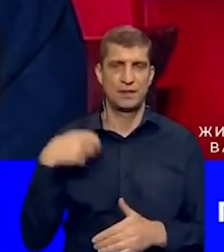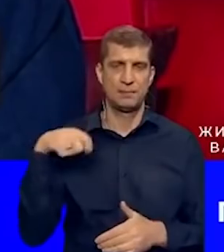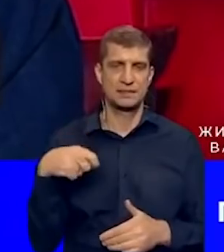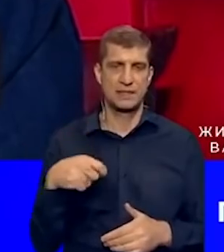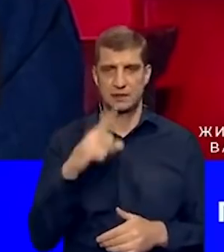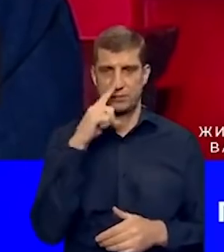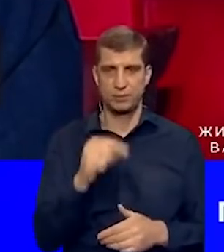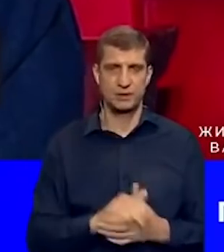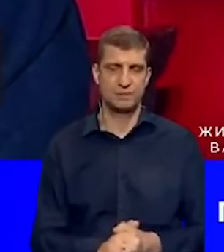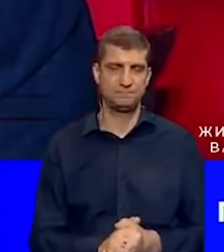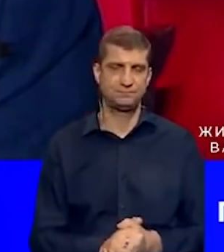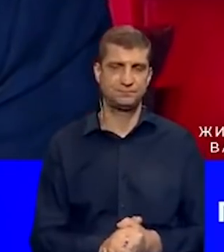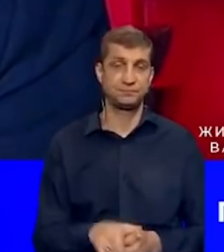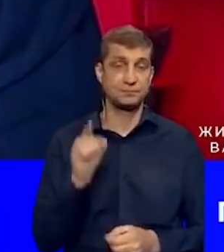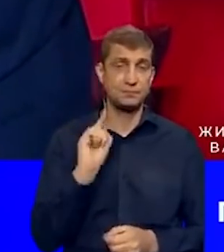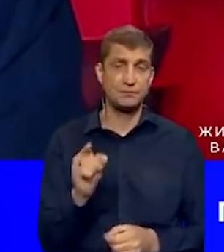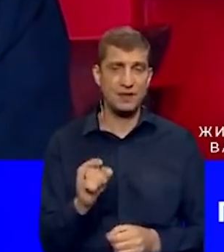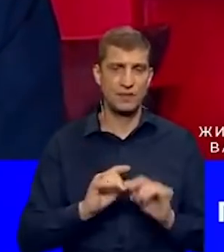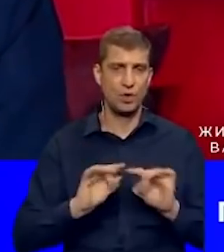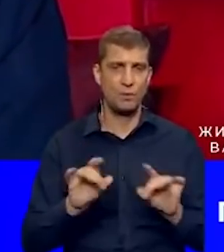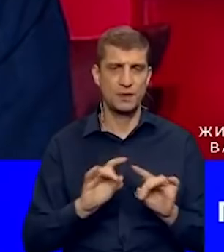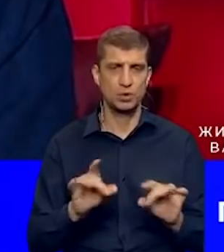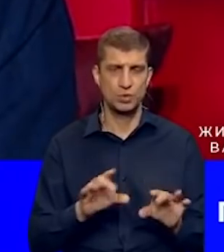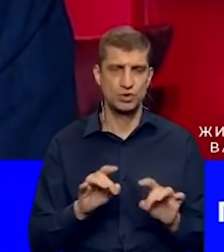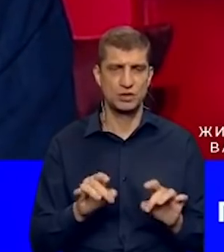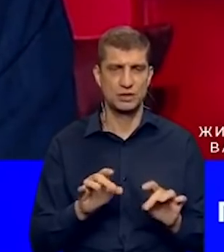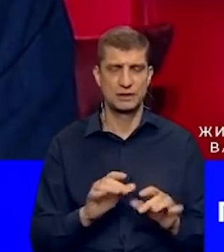президента Путіна. Він, коментуючи